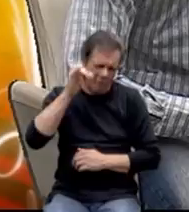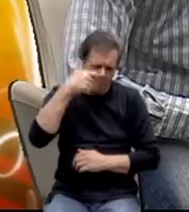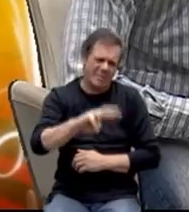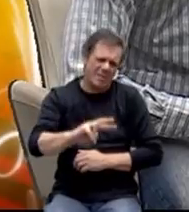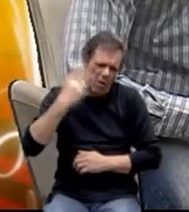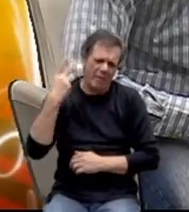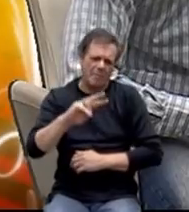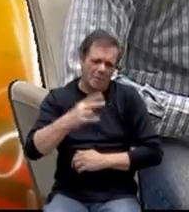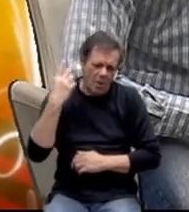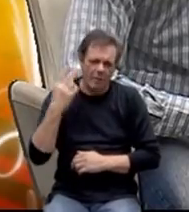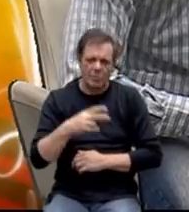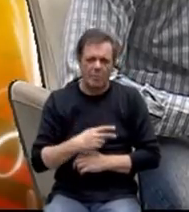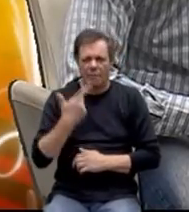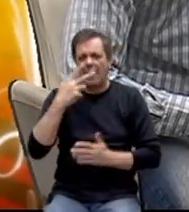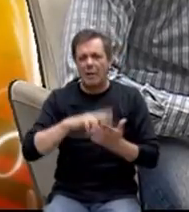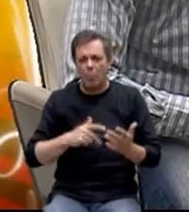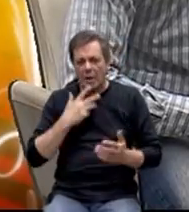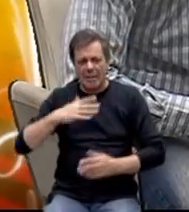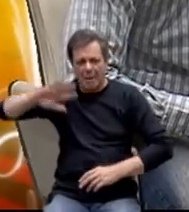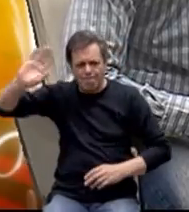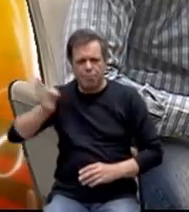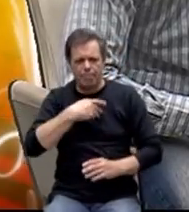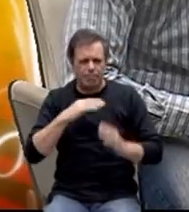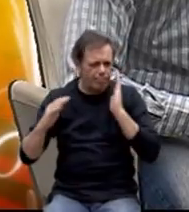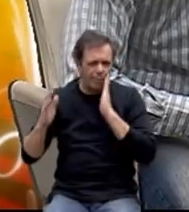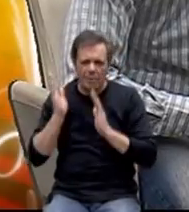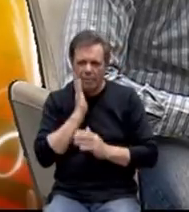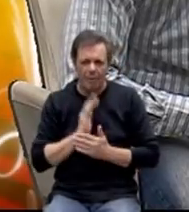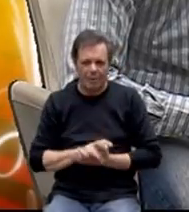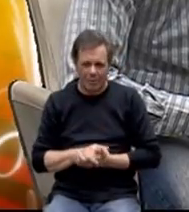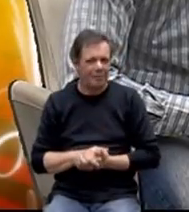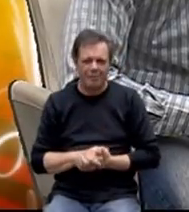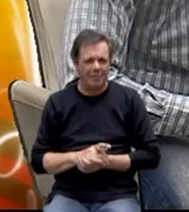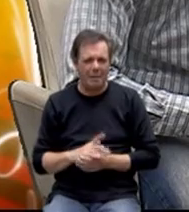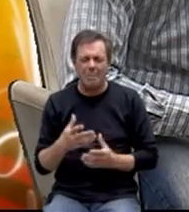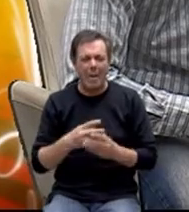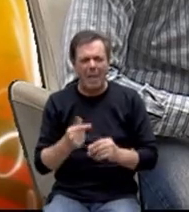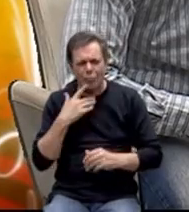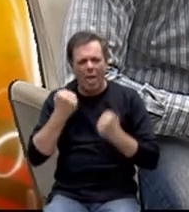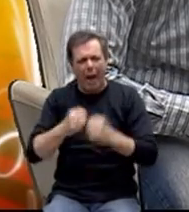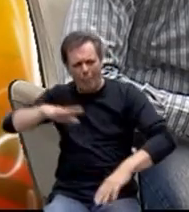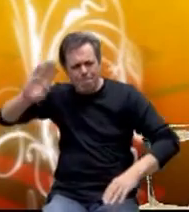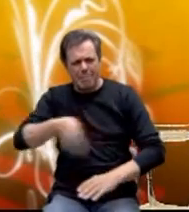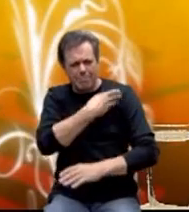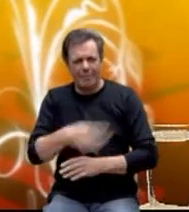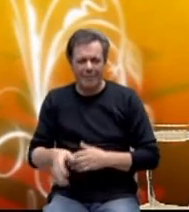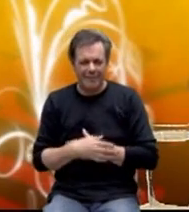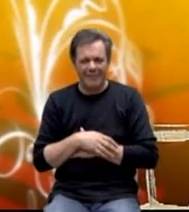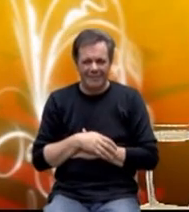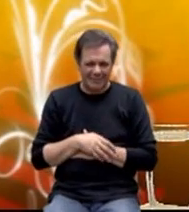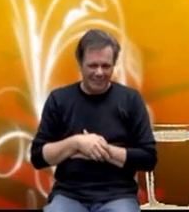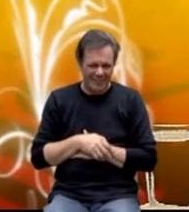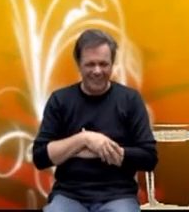Zvala sam ga i 2-3 puta sam ga pljusnula. Onako, nježno, jel da? Ne, nježno. To je sve kaj vas nema